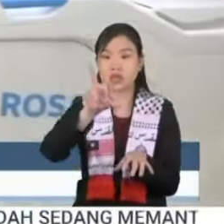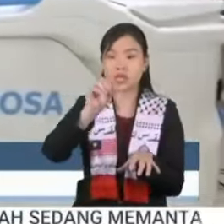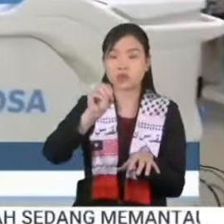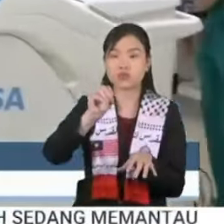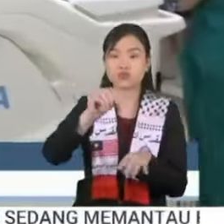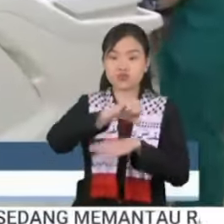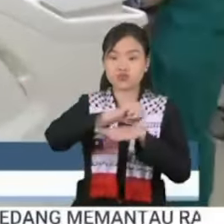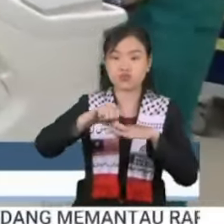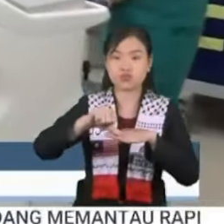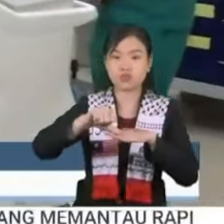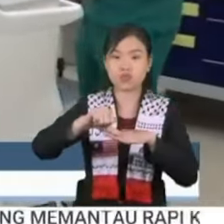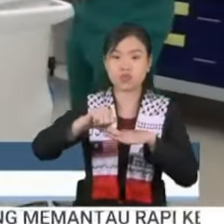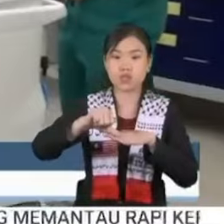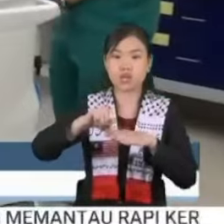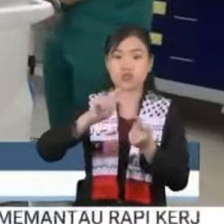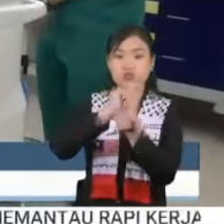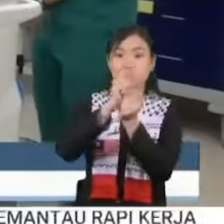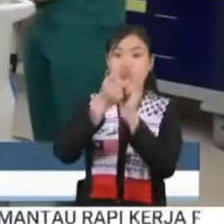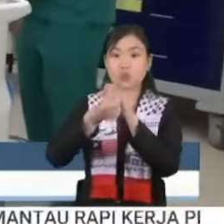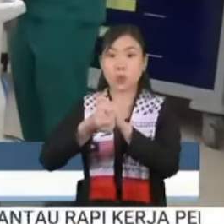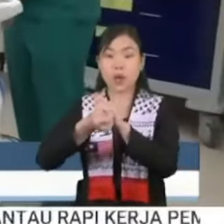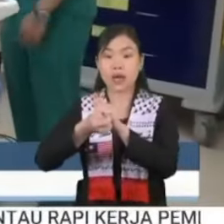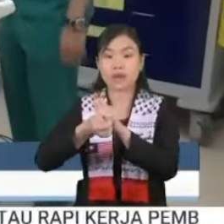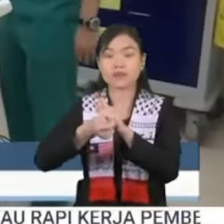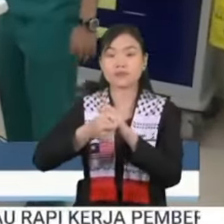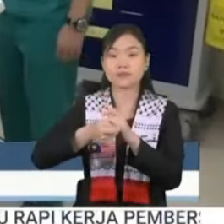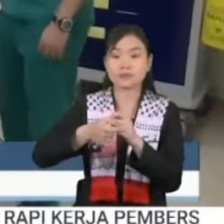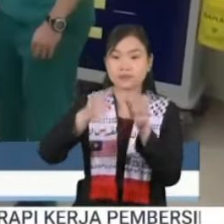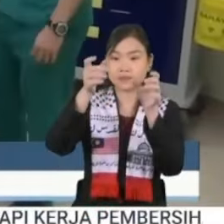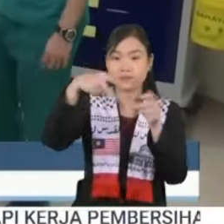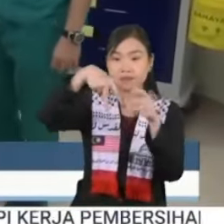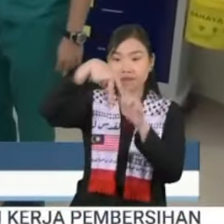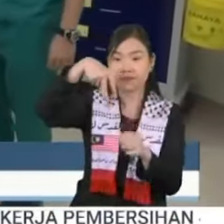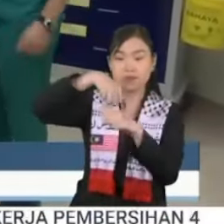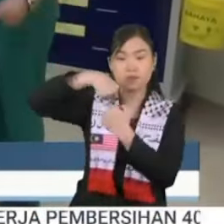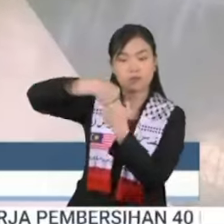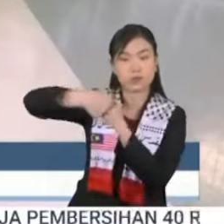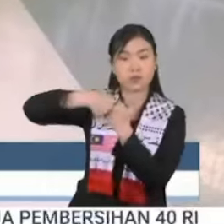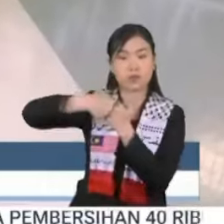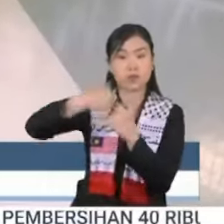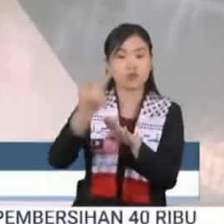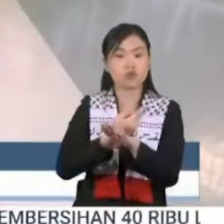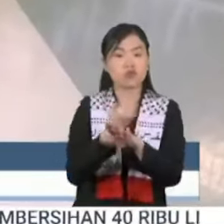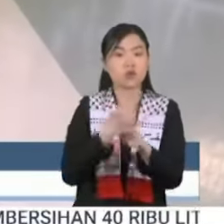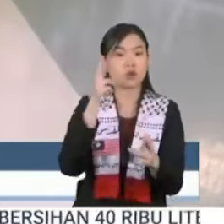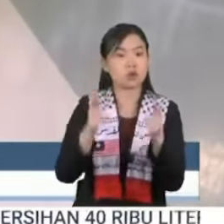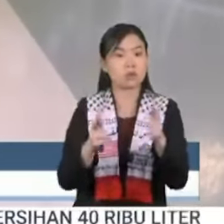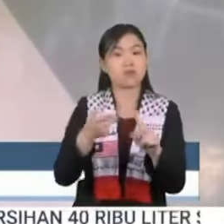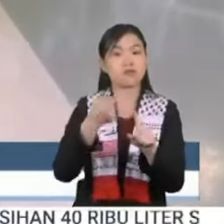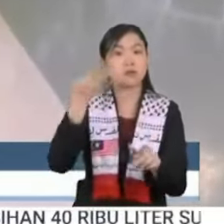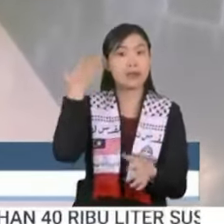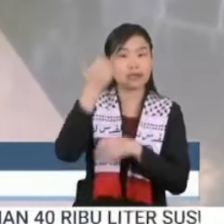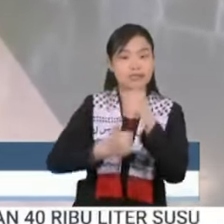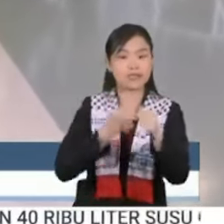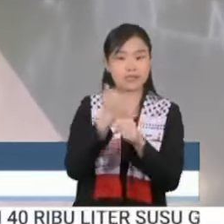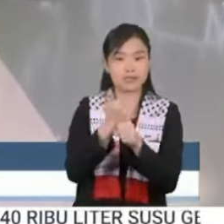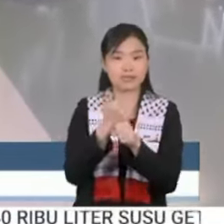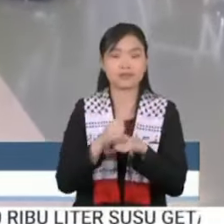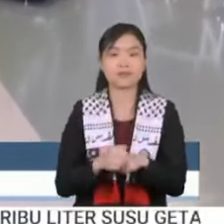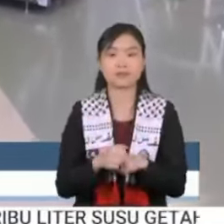sendi lutut menggunakan teknik robotik sejak dimulakan tahun lepas. Eng Ai Jim, 78